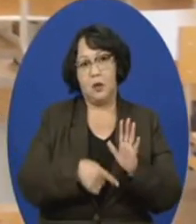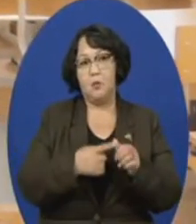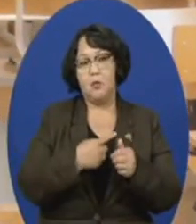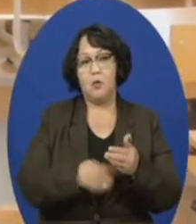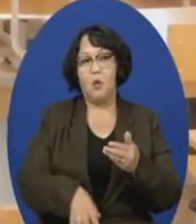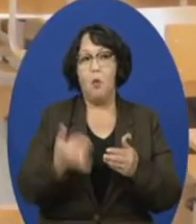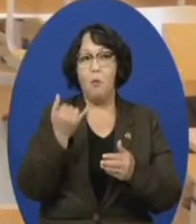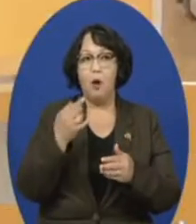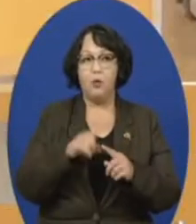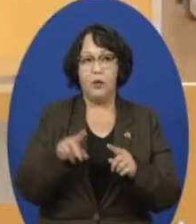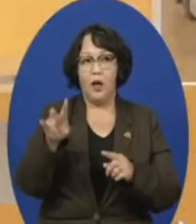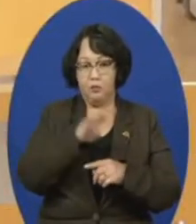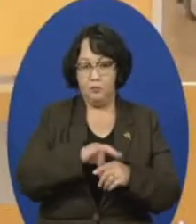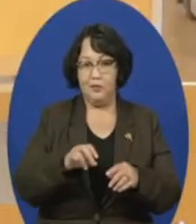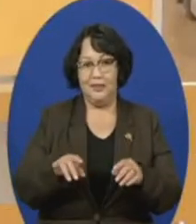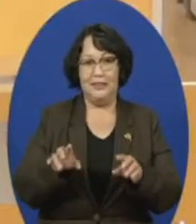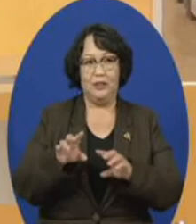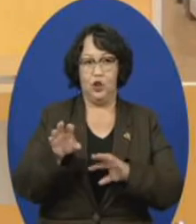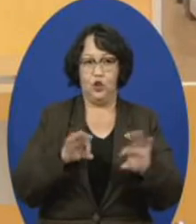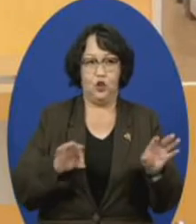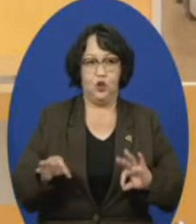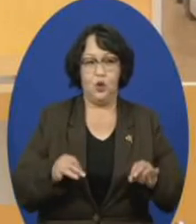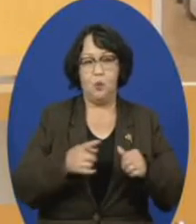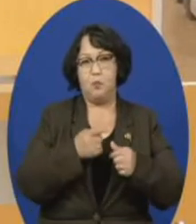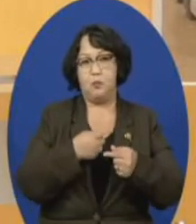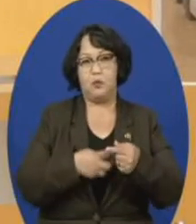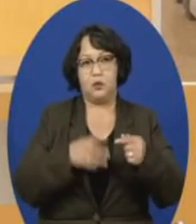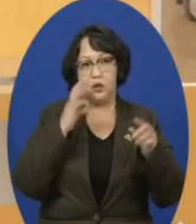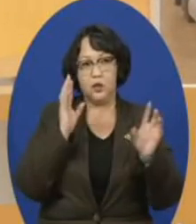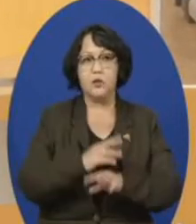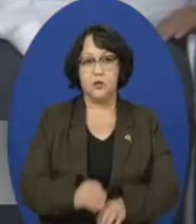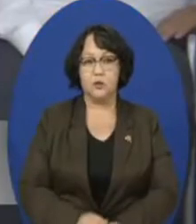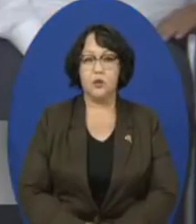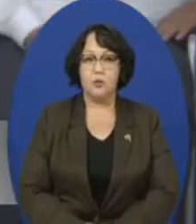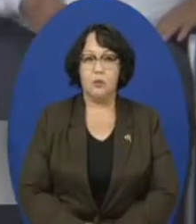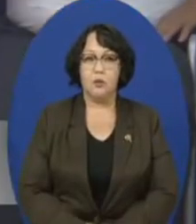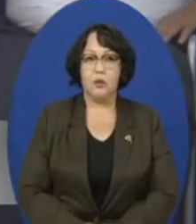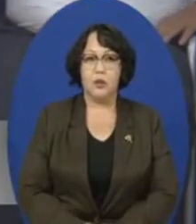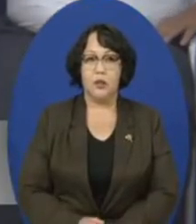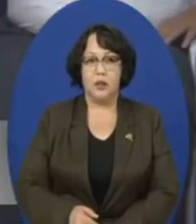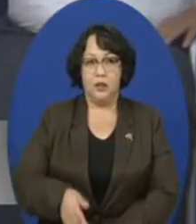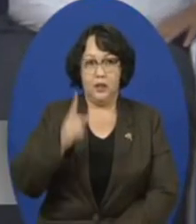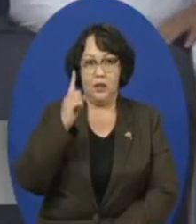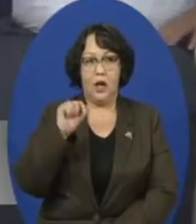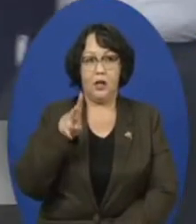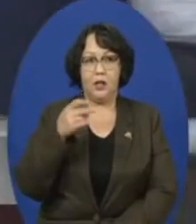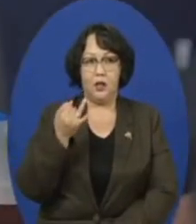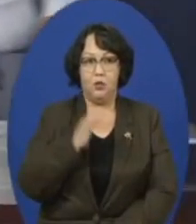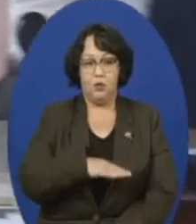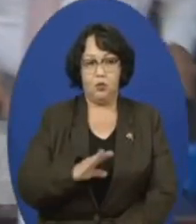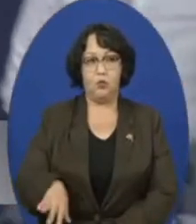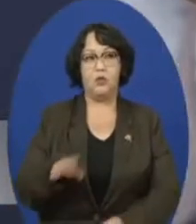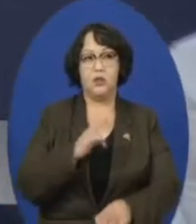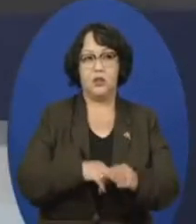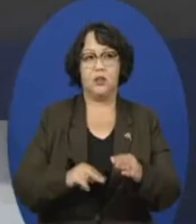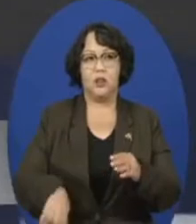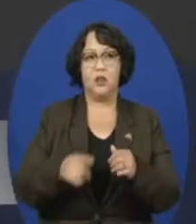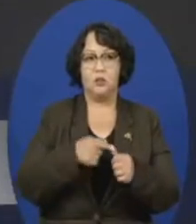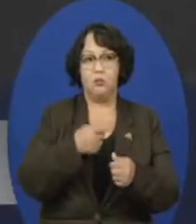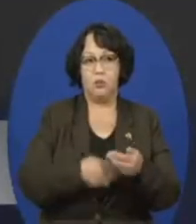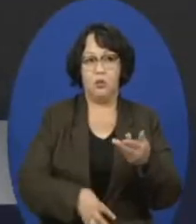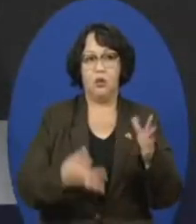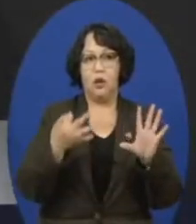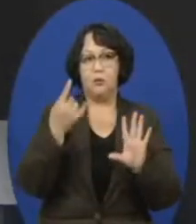аймаг орнотгууд харилцан адилгүй халдварын тархалтаас хамаарч бүртгэлийг зохион байгуулах юм байна. 1-р ангийн хүүхэд за цэцэрлэгийн